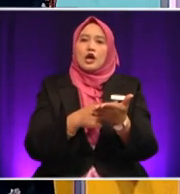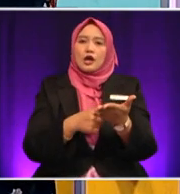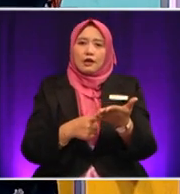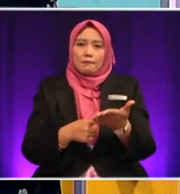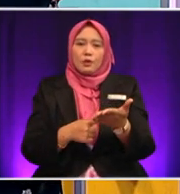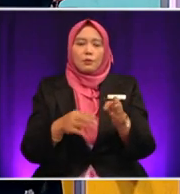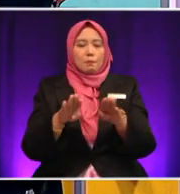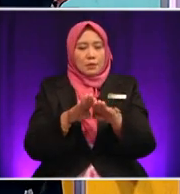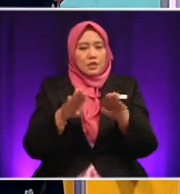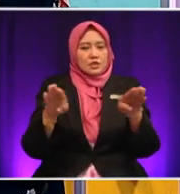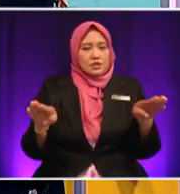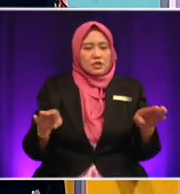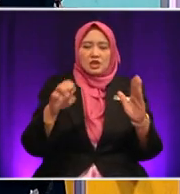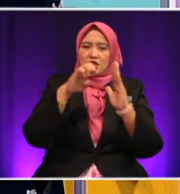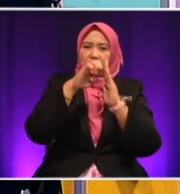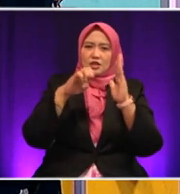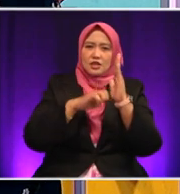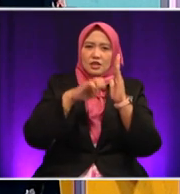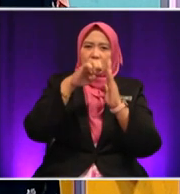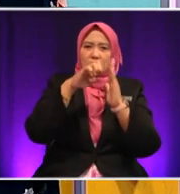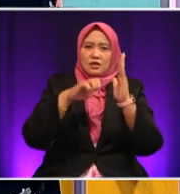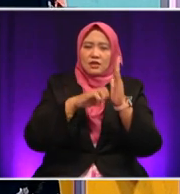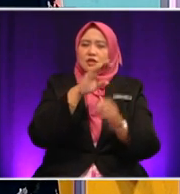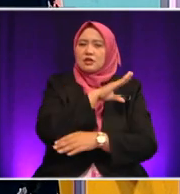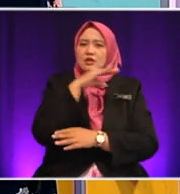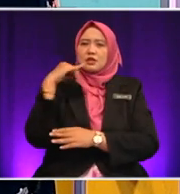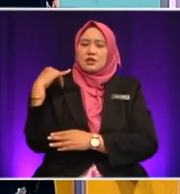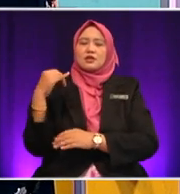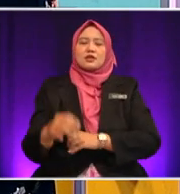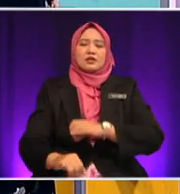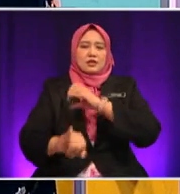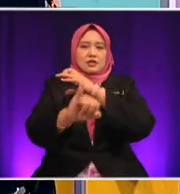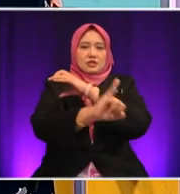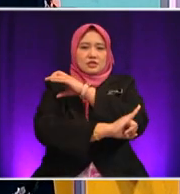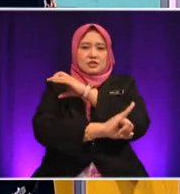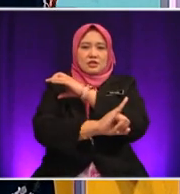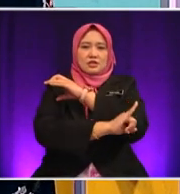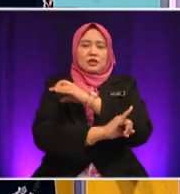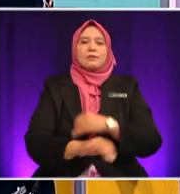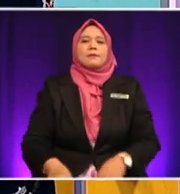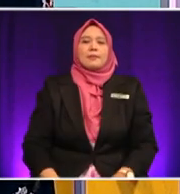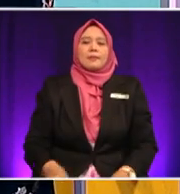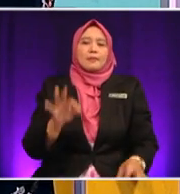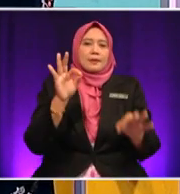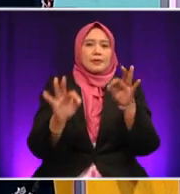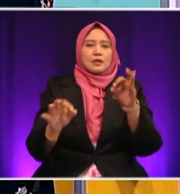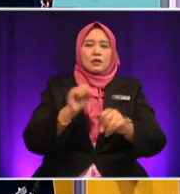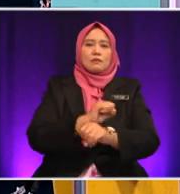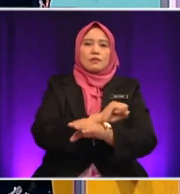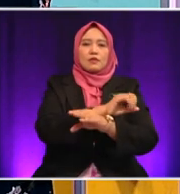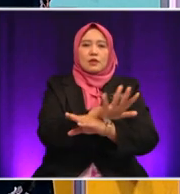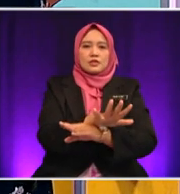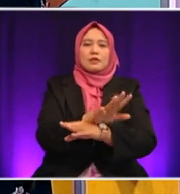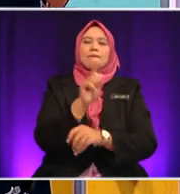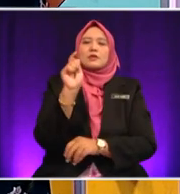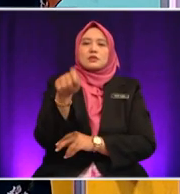bilih jawab Soalnya implikasi ingat sebab dan akibat justifikasi pun sama sebab dan akibat dan jika seorang itu ditanya dalam bahagia ini